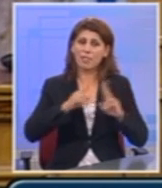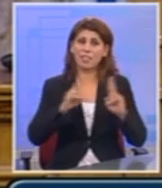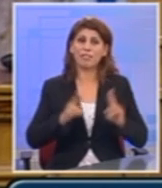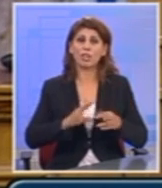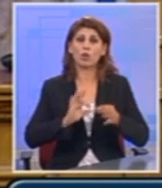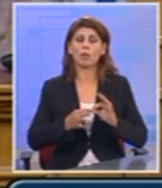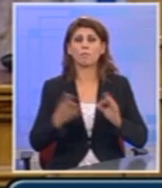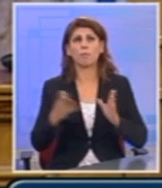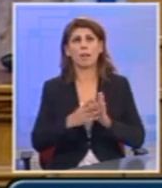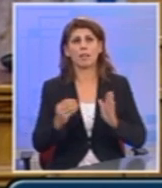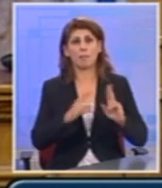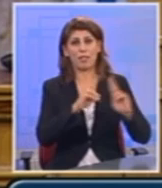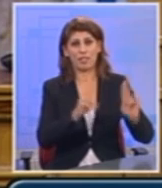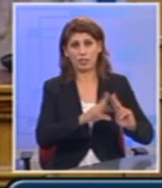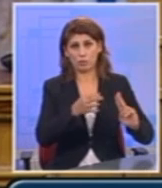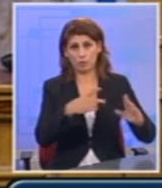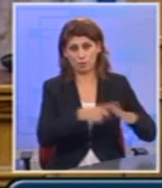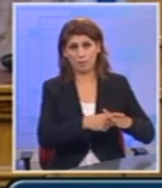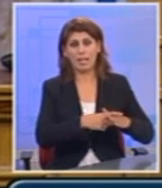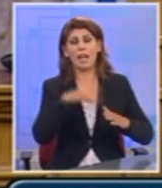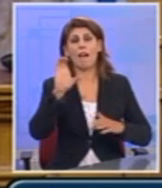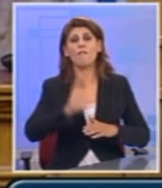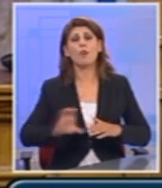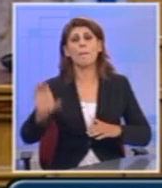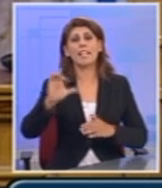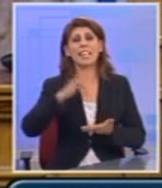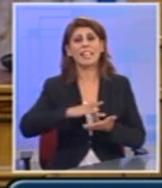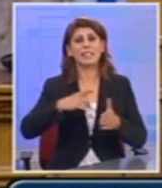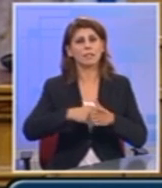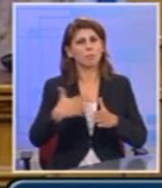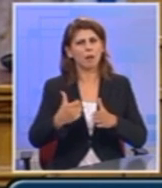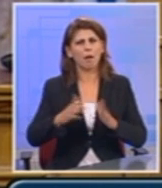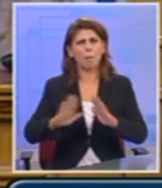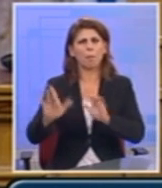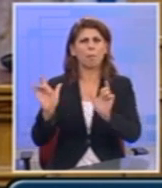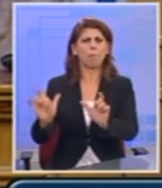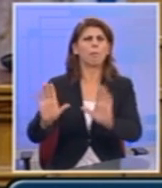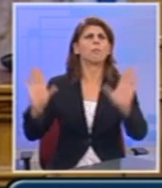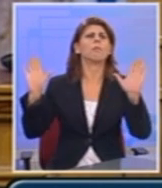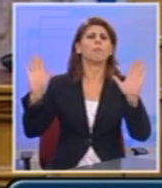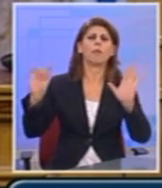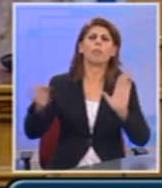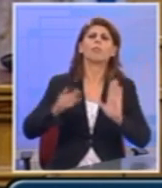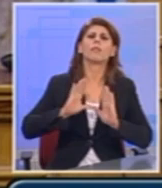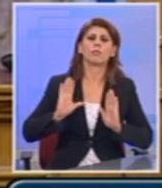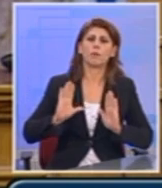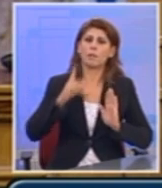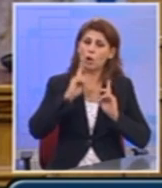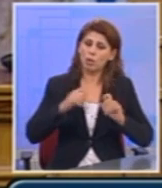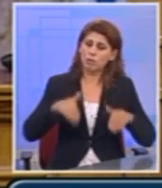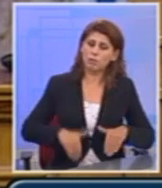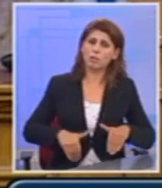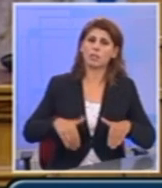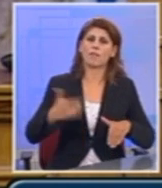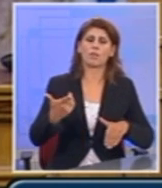όπως το δντ εκτ έχουν κάποιου είδους ασυλία από την υποχρέωση τήρησης και σεβασμού των